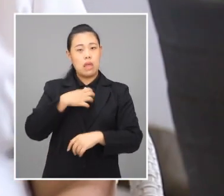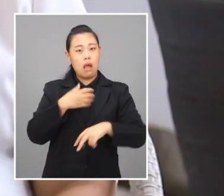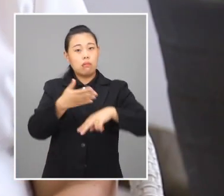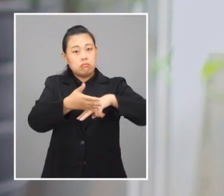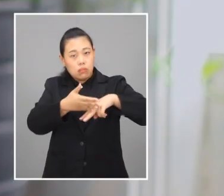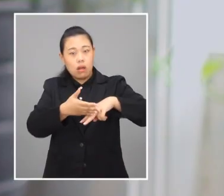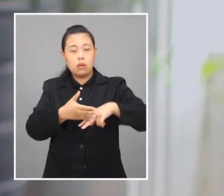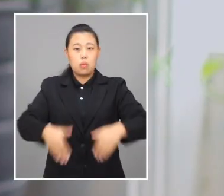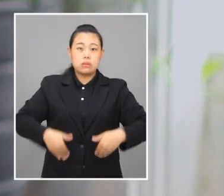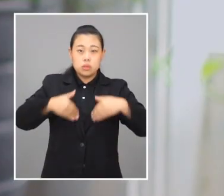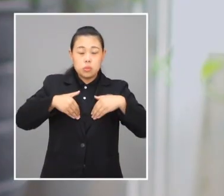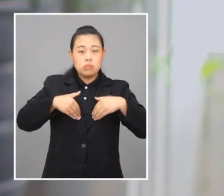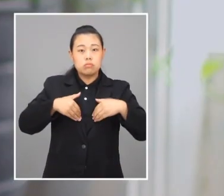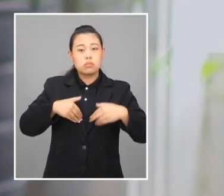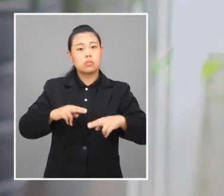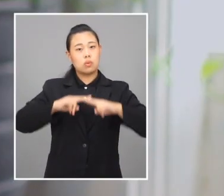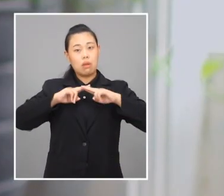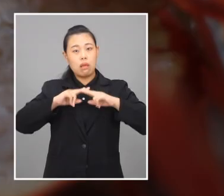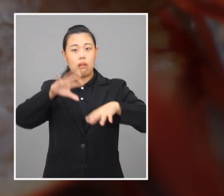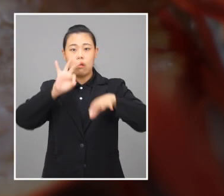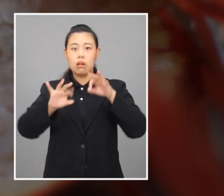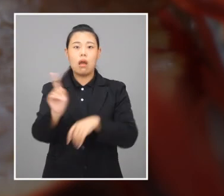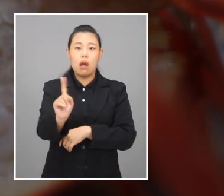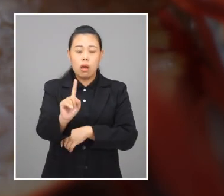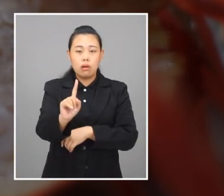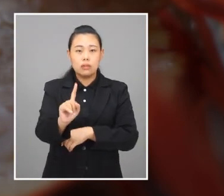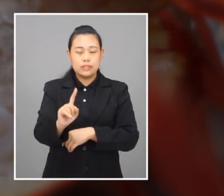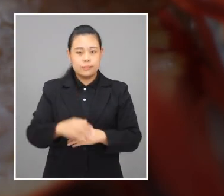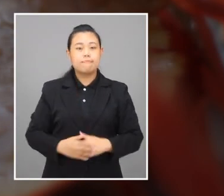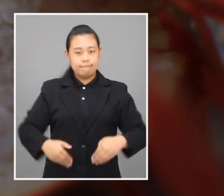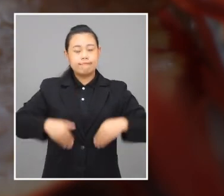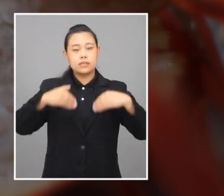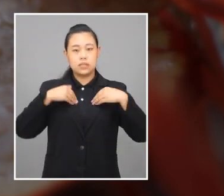ตก็ต้องเลือกชีวิตไปก่อน